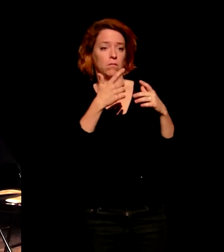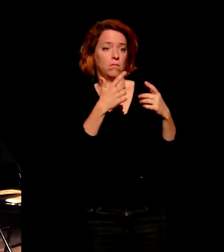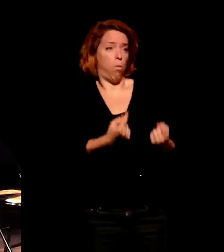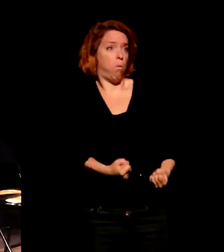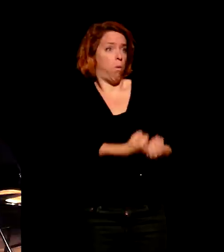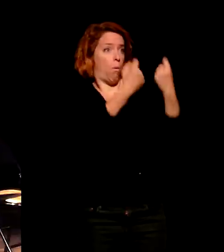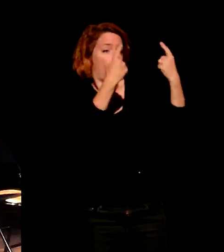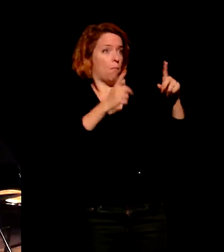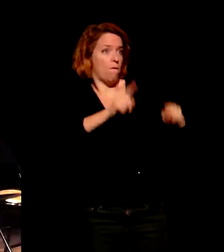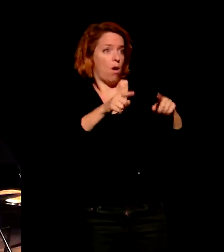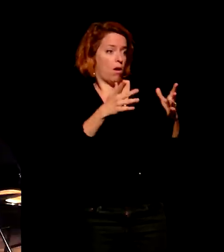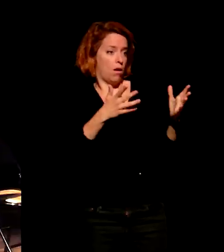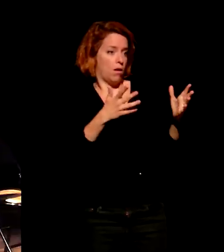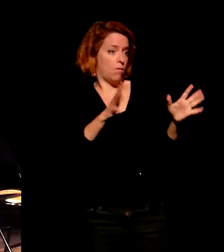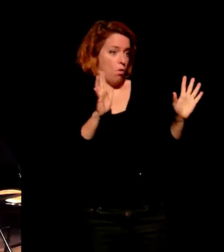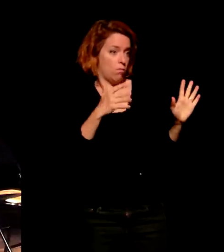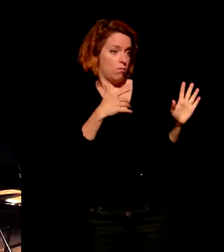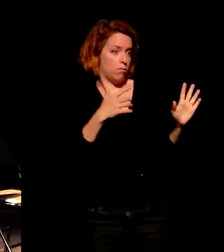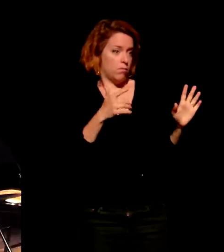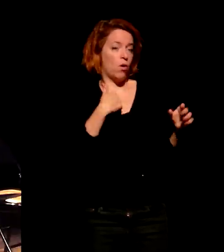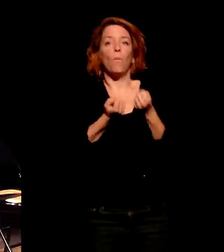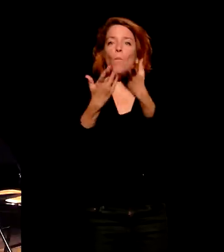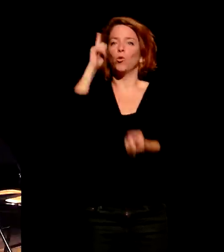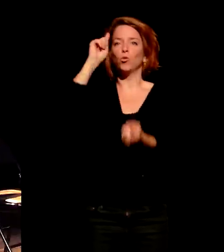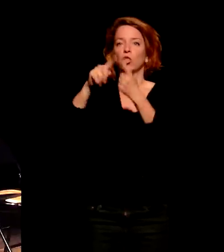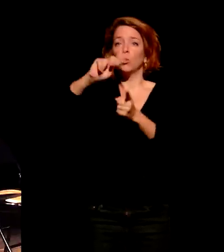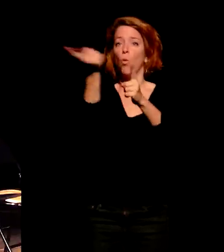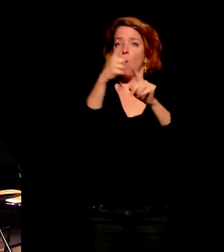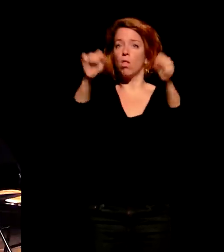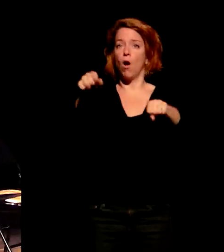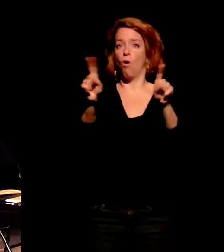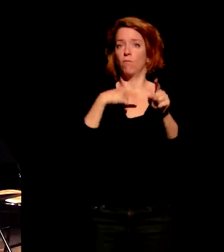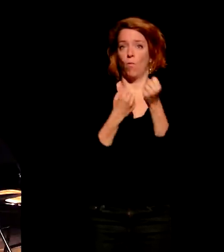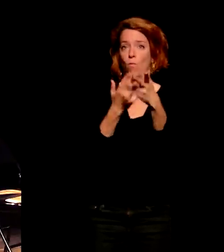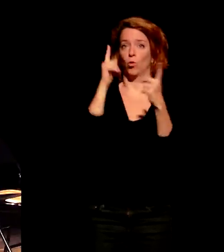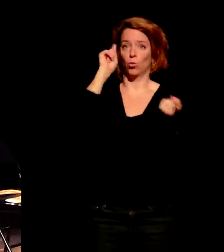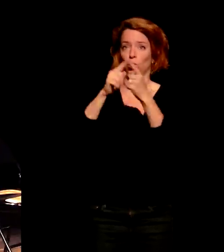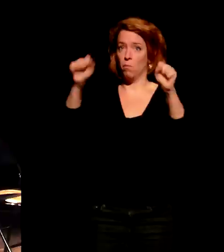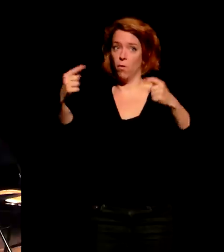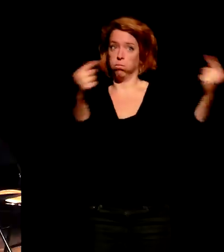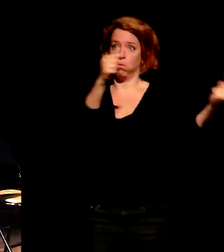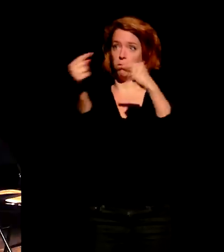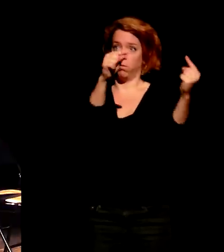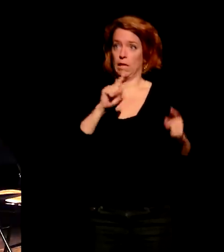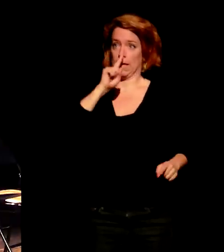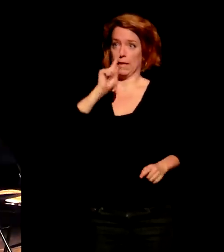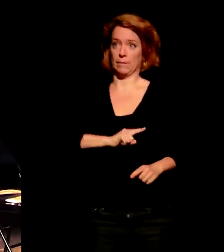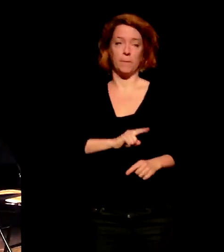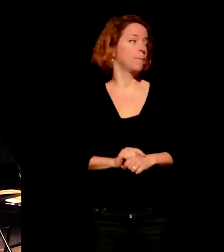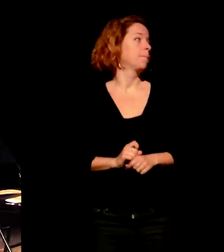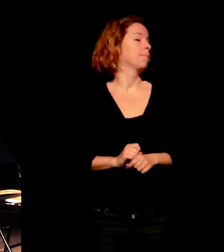que je me dis que, voilà, autant ne pas aller dans les trucs consensuels. La dernière raison, c'est que je pense que